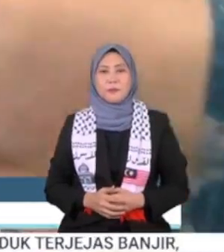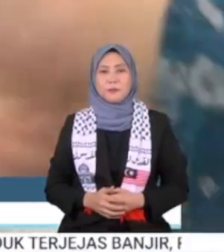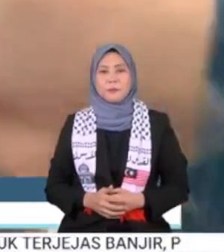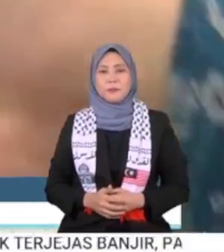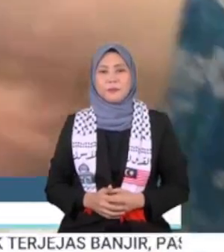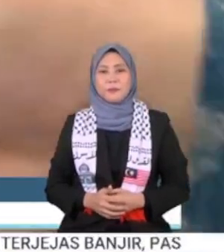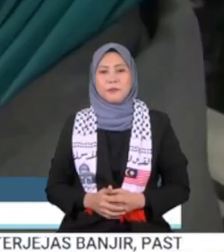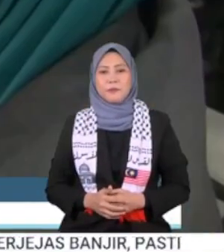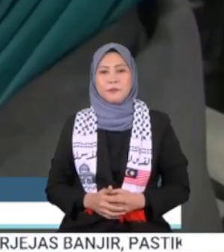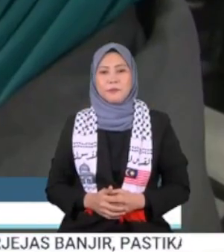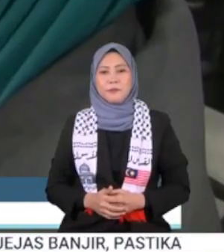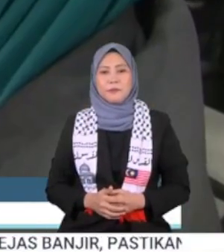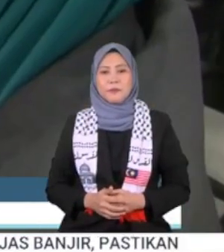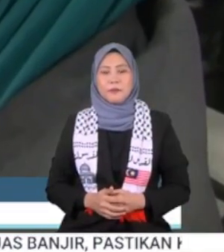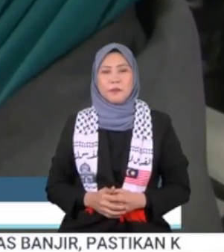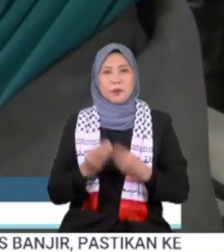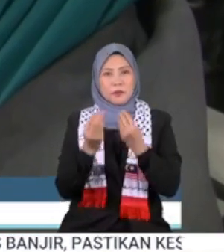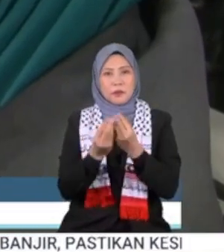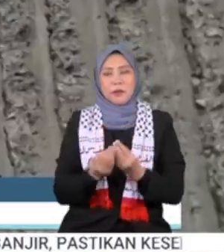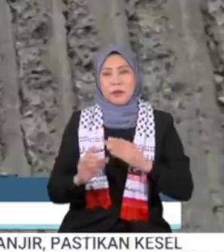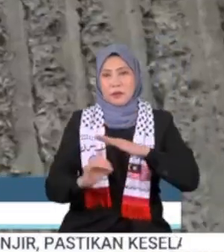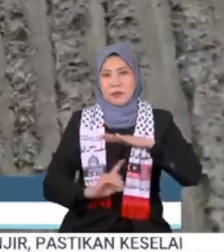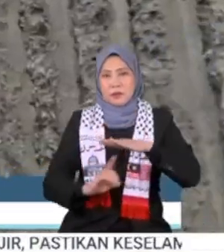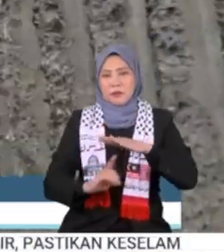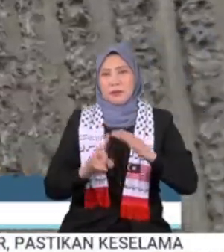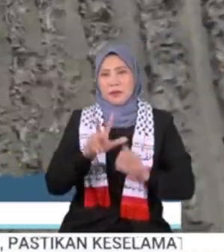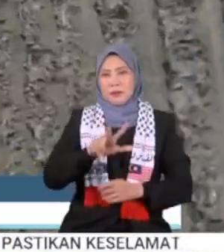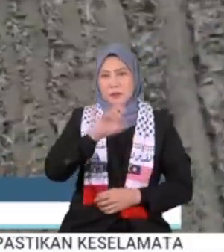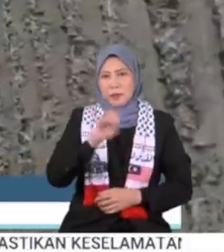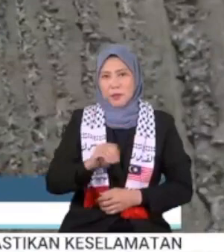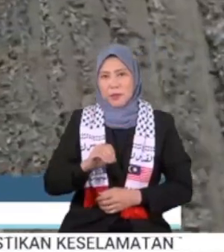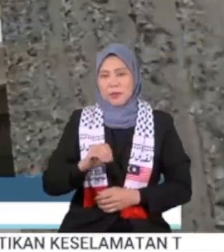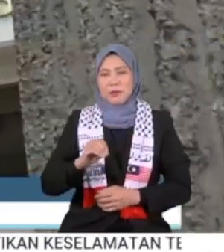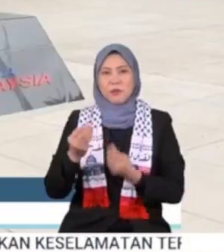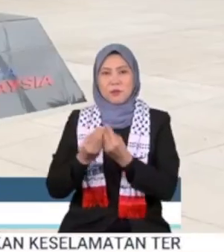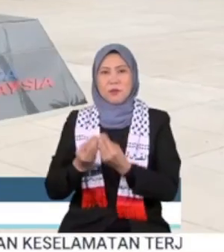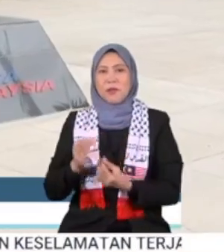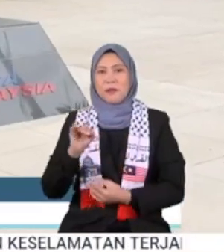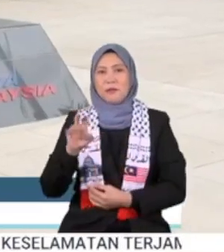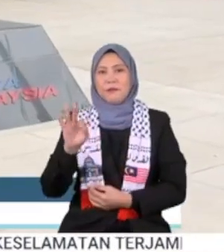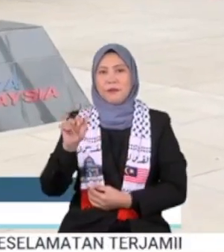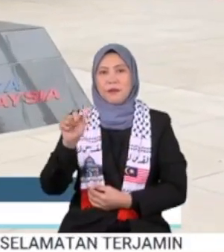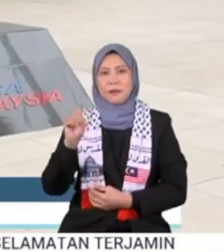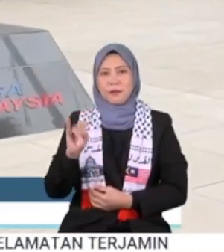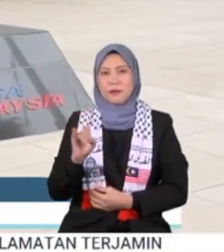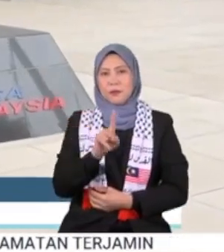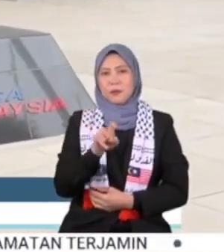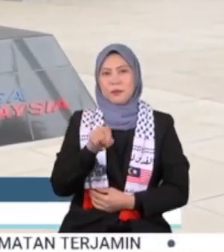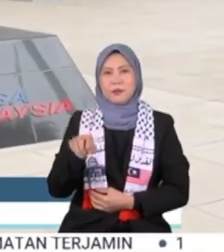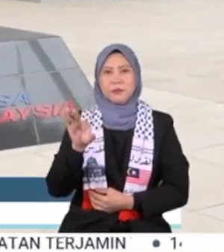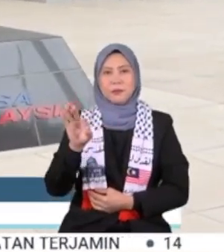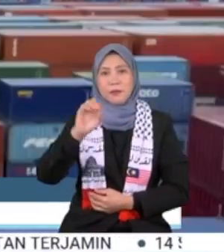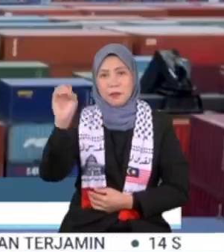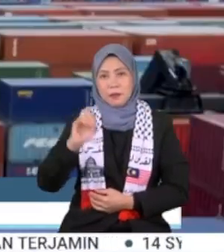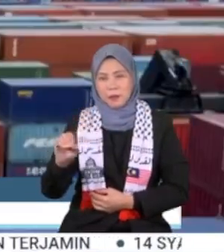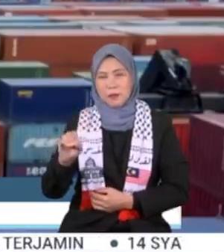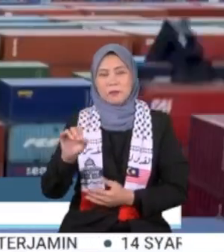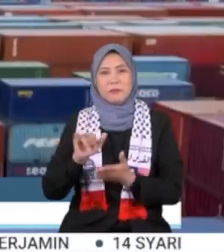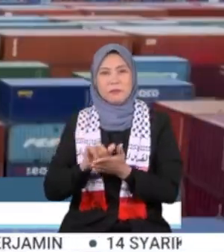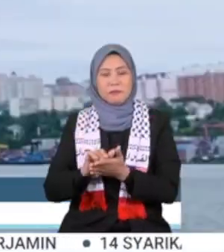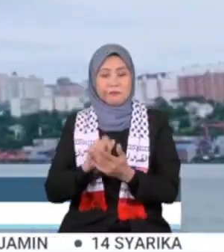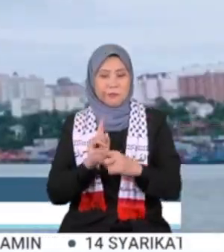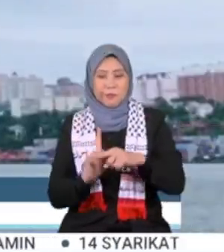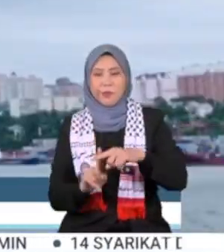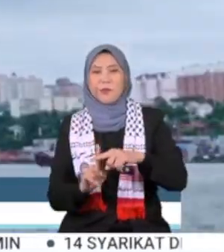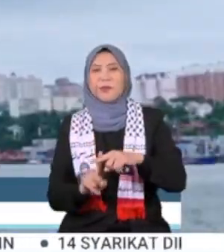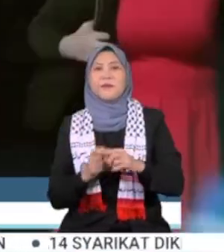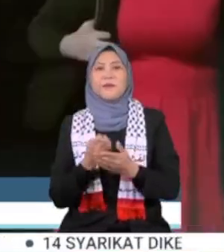penuh Selain itu kadar dasar semalaman pada 3% dan kadar inflasi yang terkawal pada 1.9% turut menjadi indikator